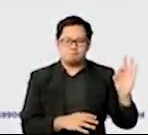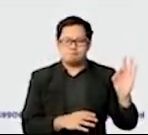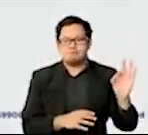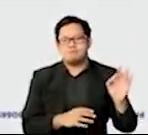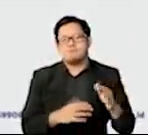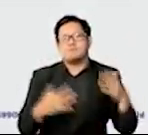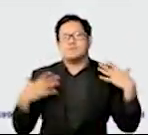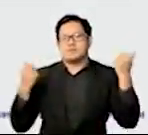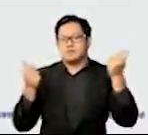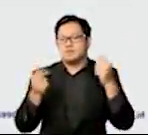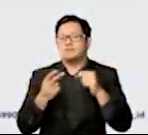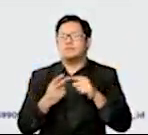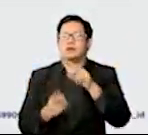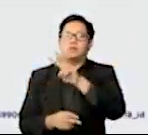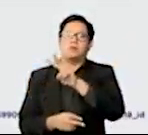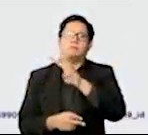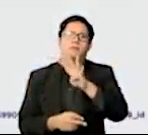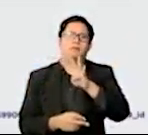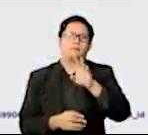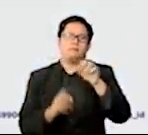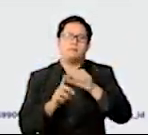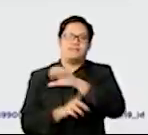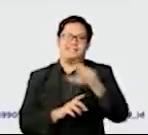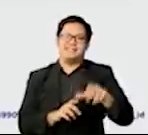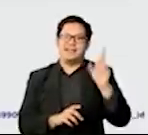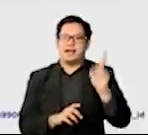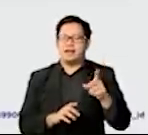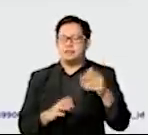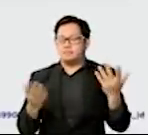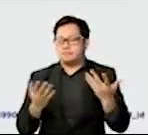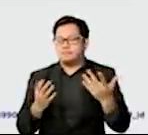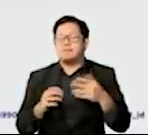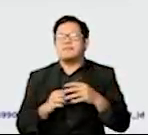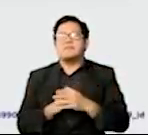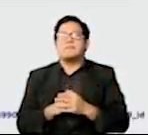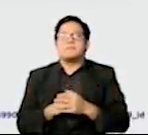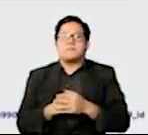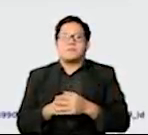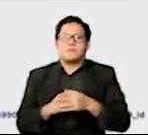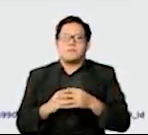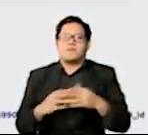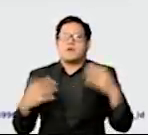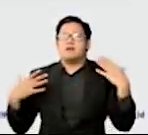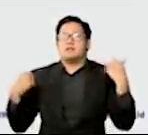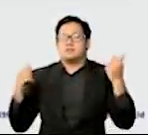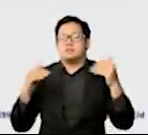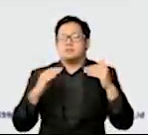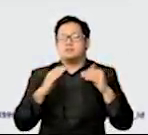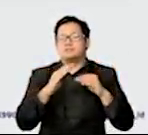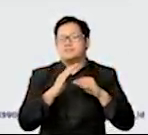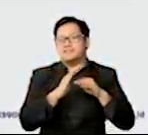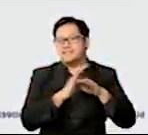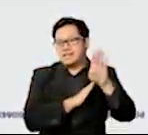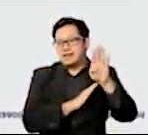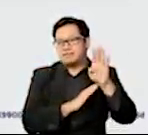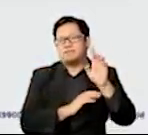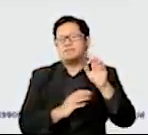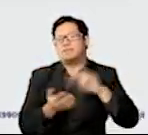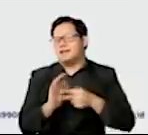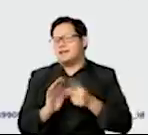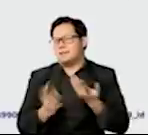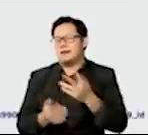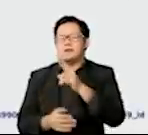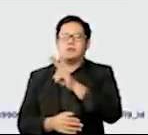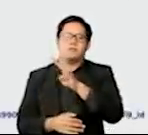ada 24 provinsi dengan kesembuhan di atas angka Nasional artinya ada 24 provinsi